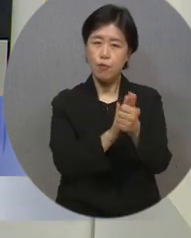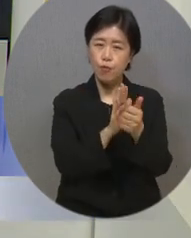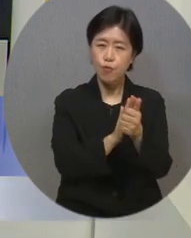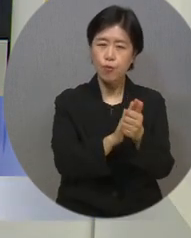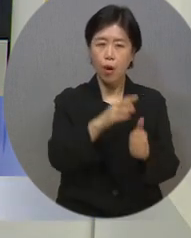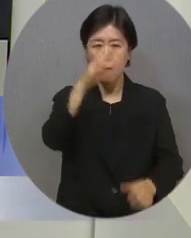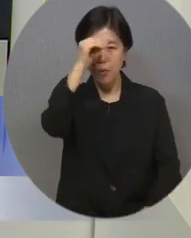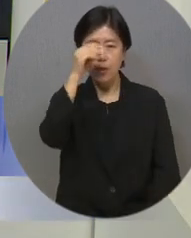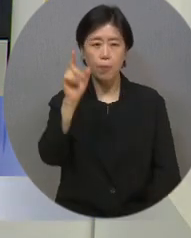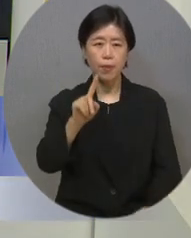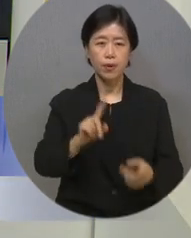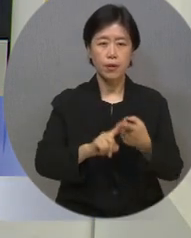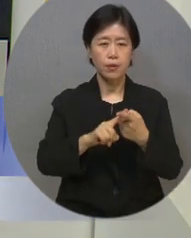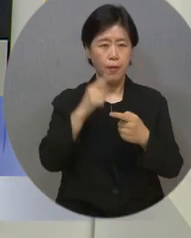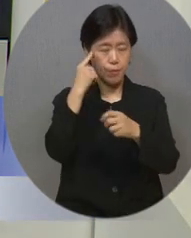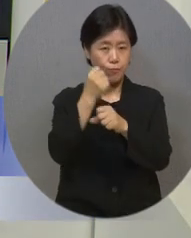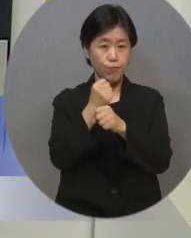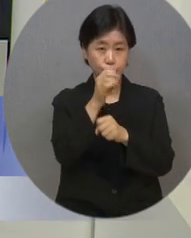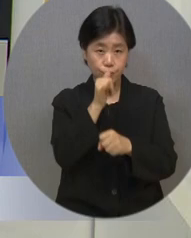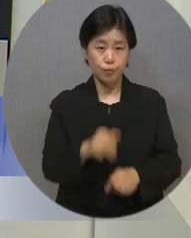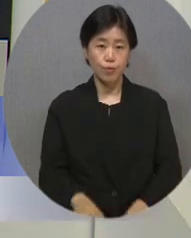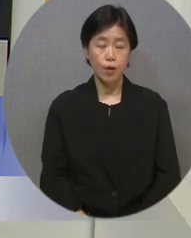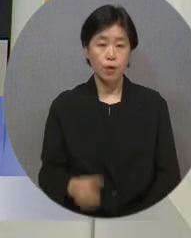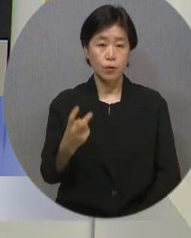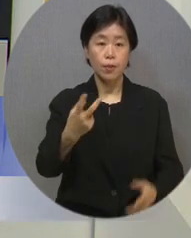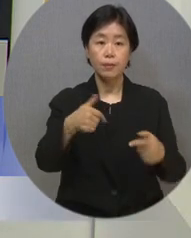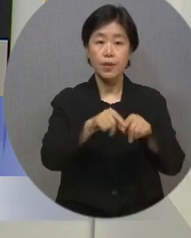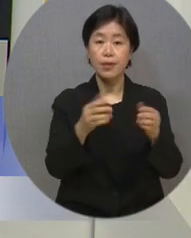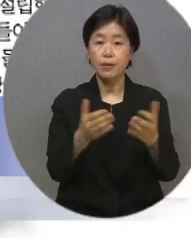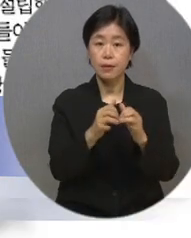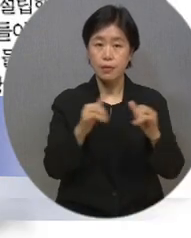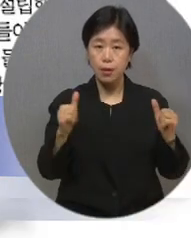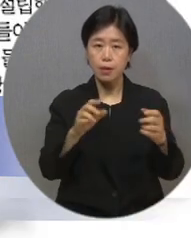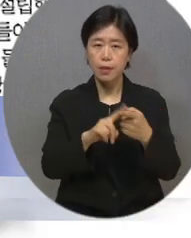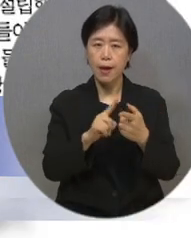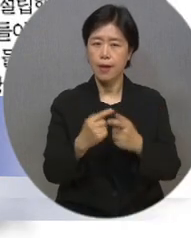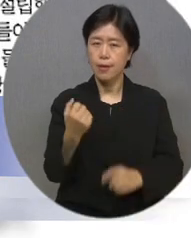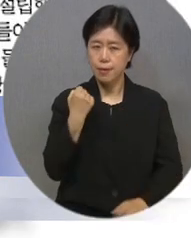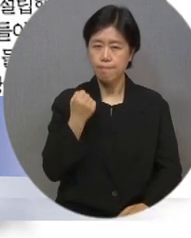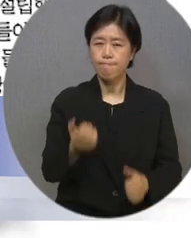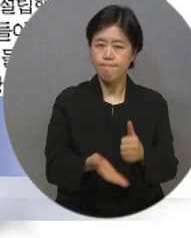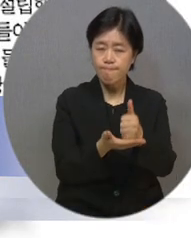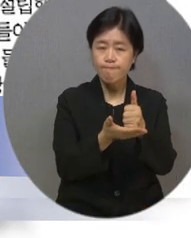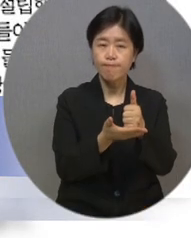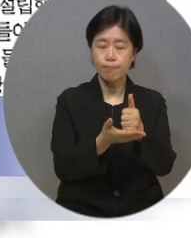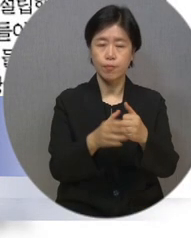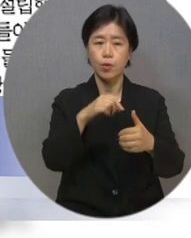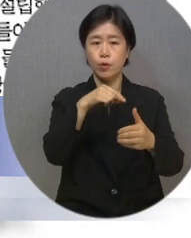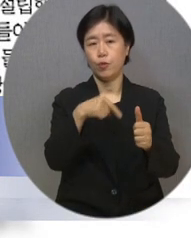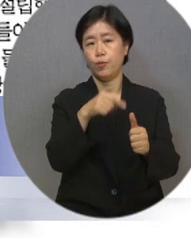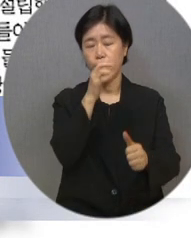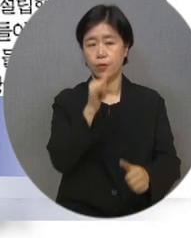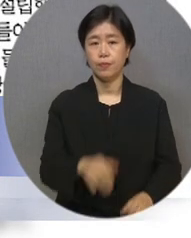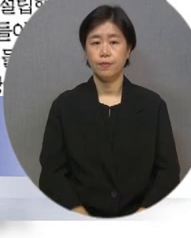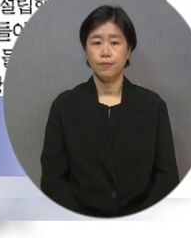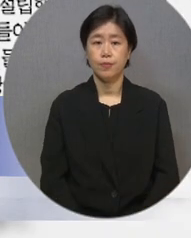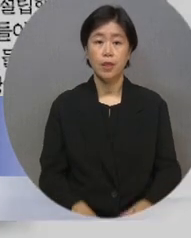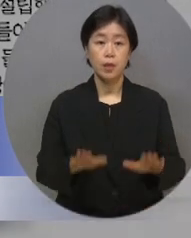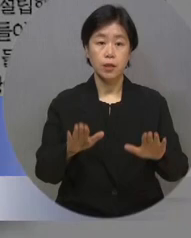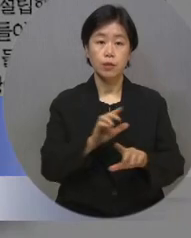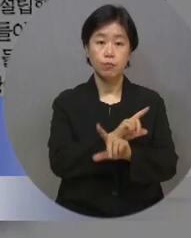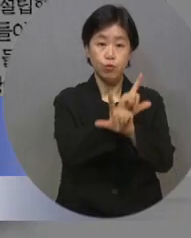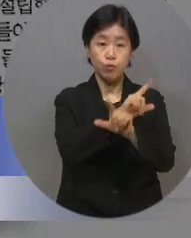하고 종사자들의 역량 강화를 위한 교육지원 등을 하게 됩니다 현재 북부 누림센터에는 경기도